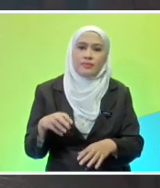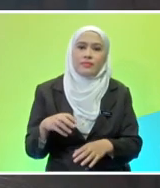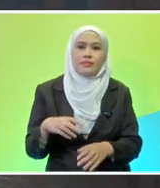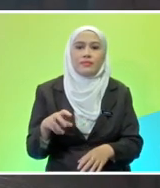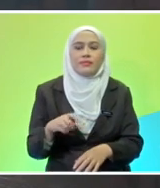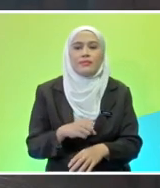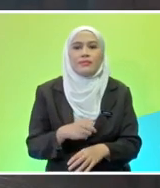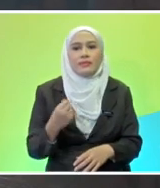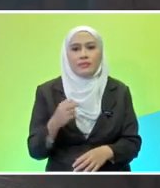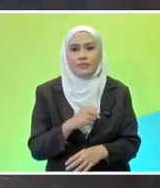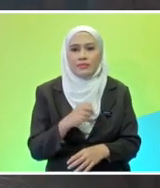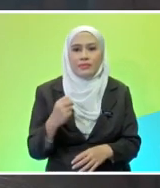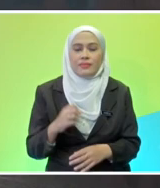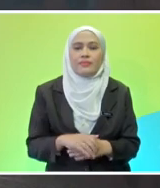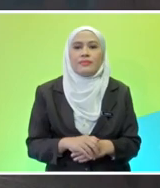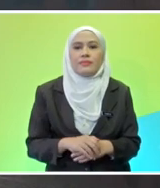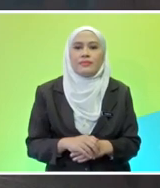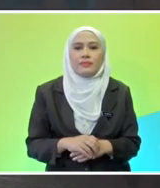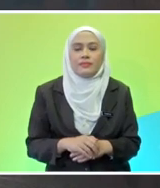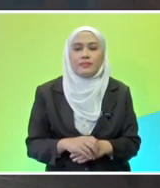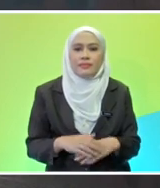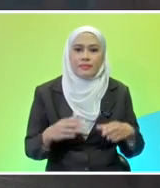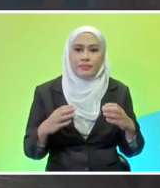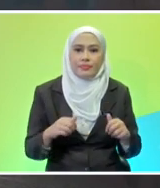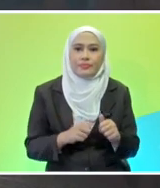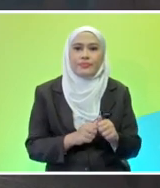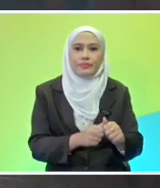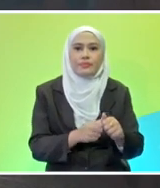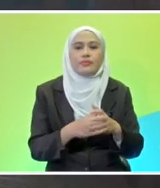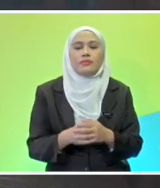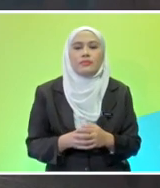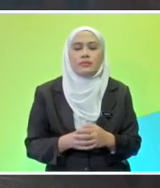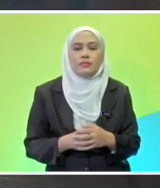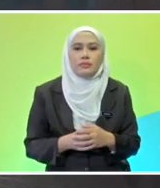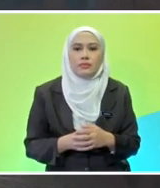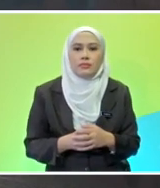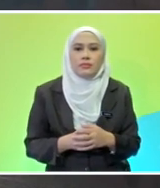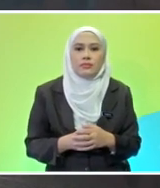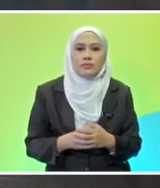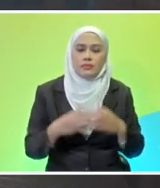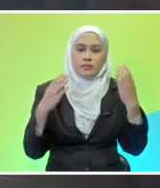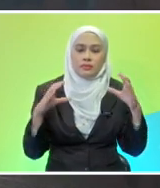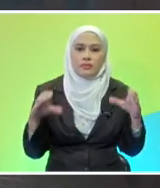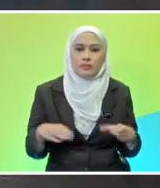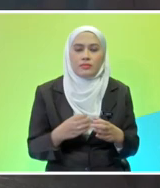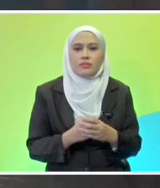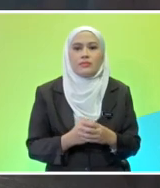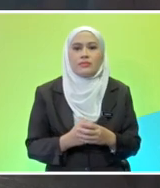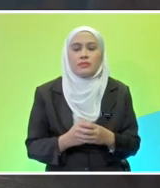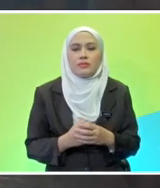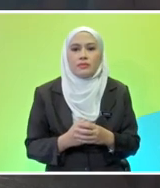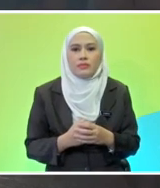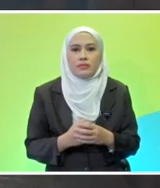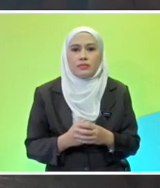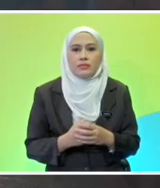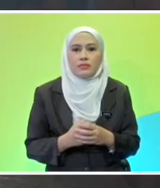sam sam je kita cuba tepuk ni. Kita cuba ikut. Lepas tu guli-guli kita pusinglah. Kita cuba pusing macam tu boleh? Boleh cikgu.